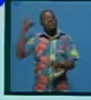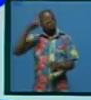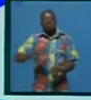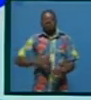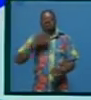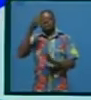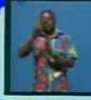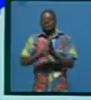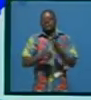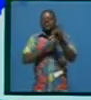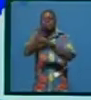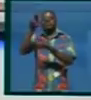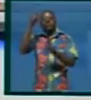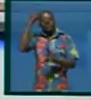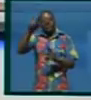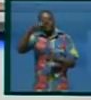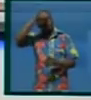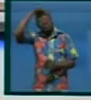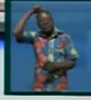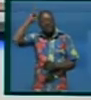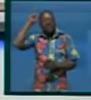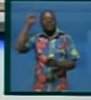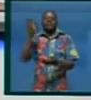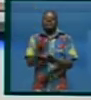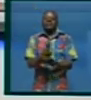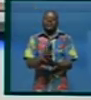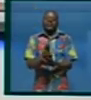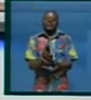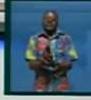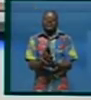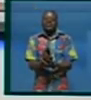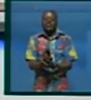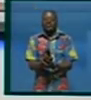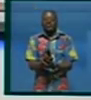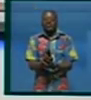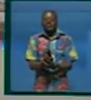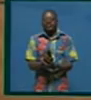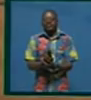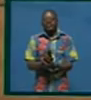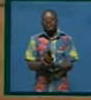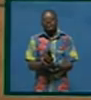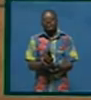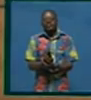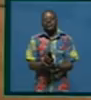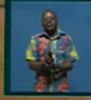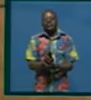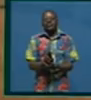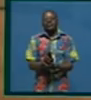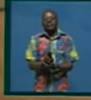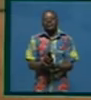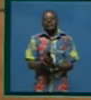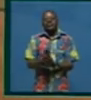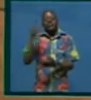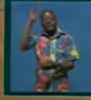auprès des populations sahéliennes. Constat de terrain avec Ibrahim Kagoné et Sédouzon Adori. Orphelinat de Gorom